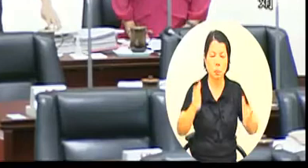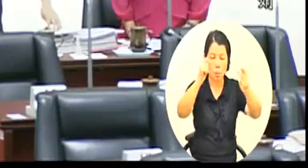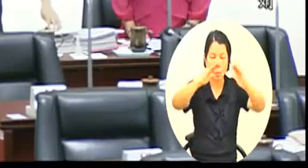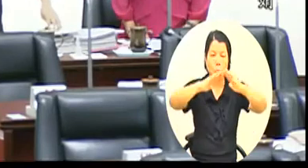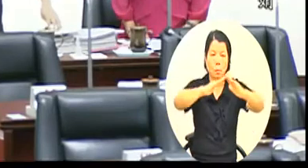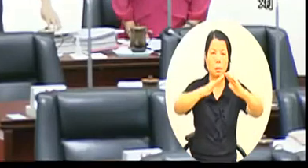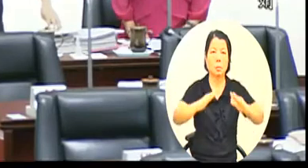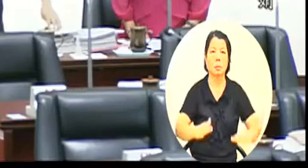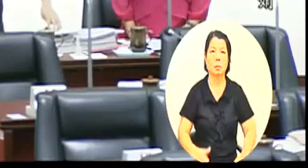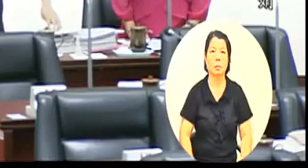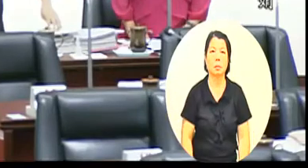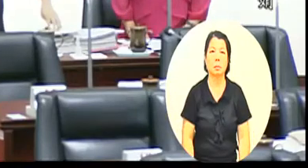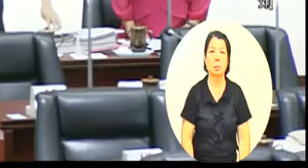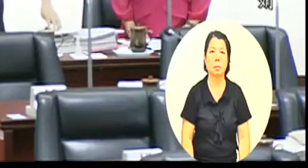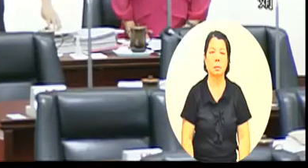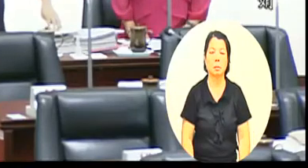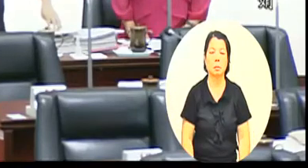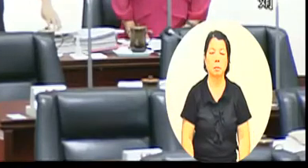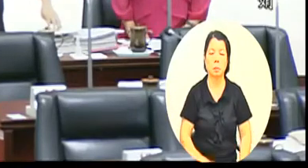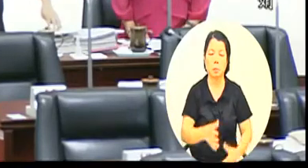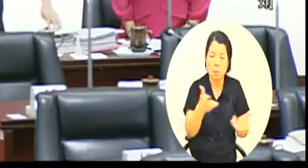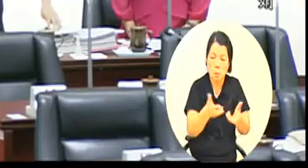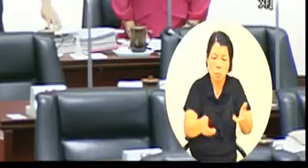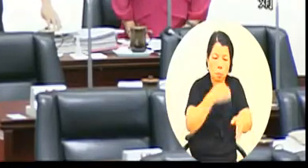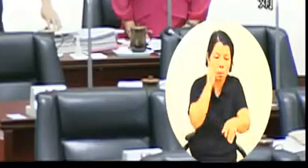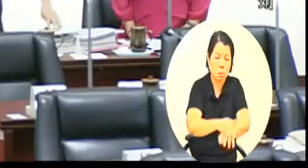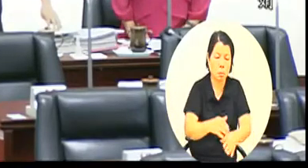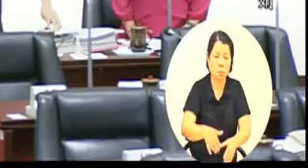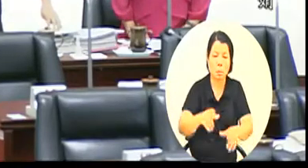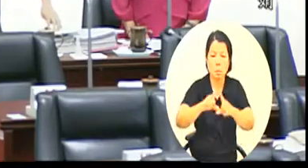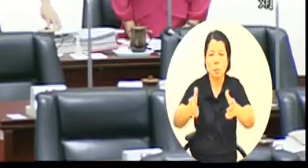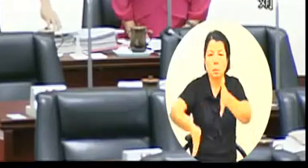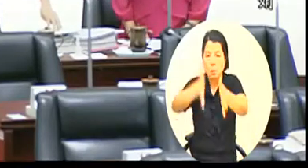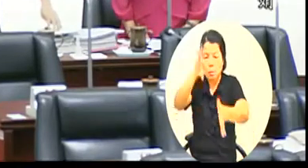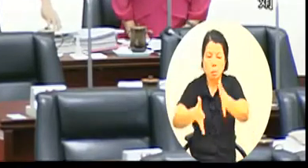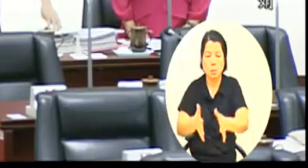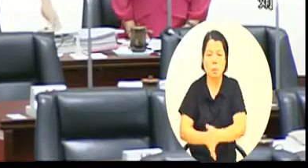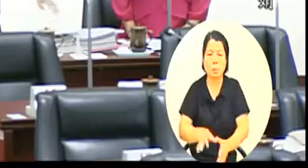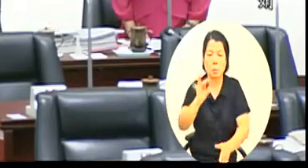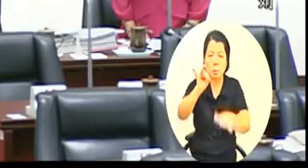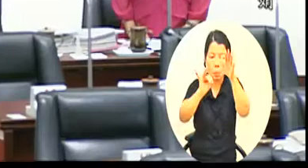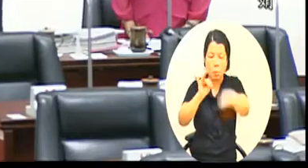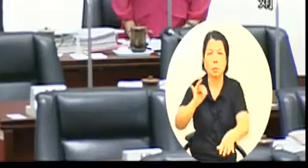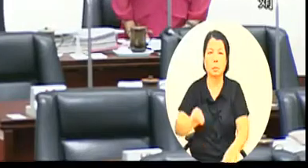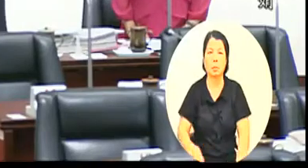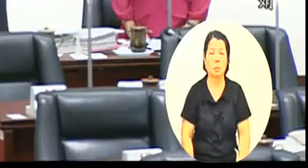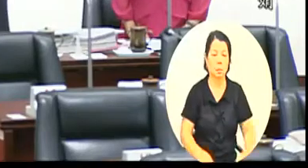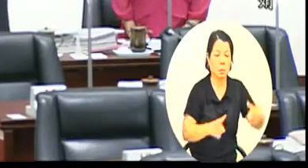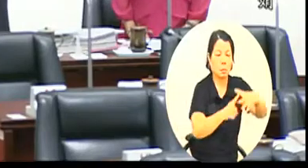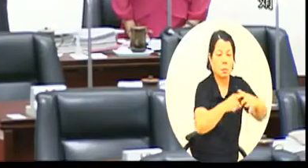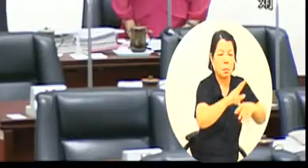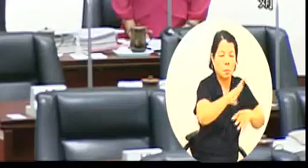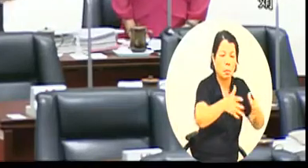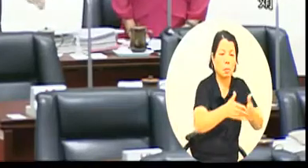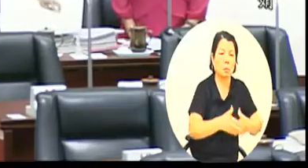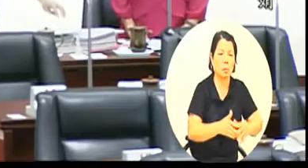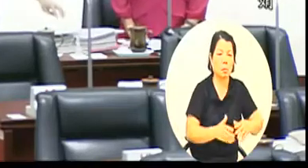市完工的大楼不到100栋，拓天处高达